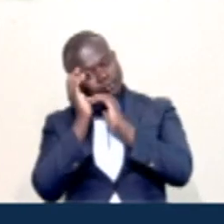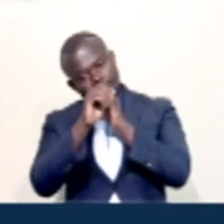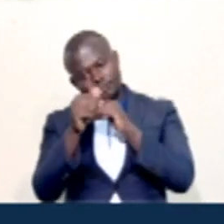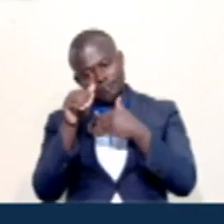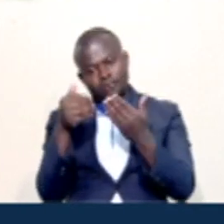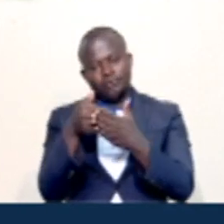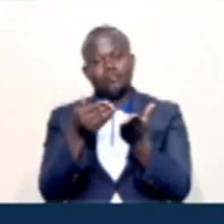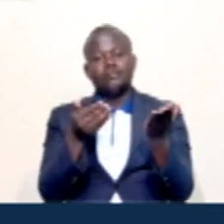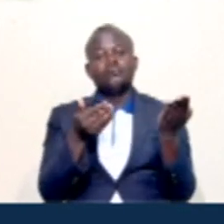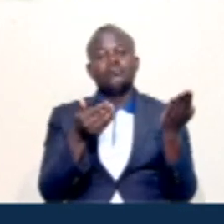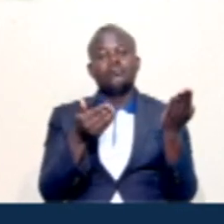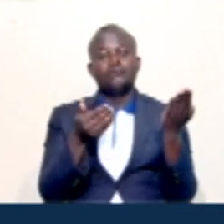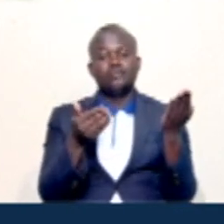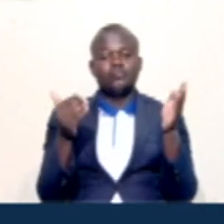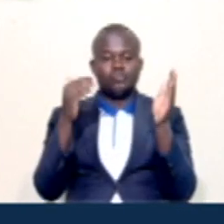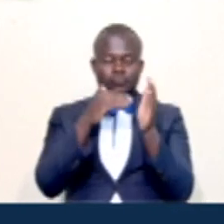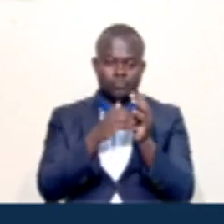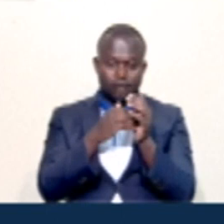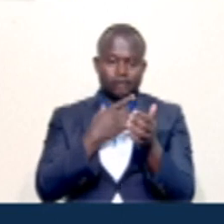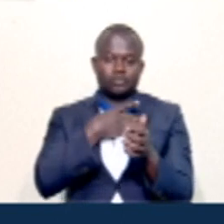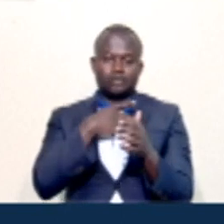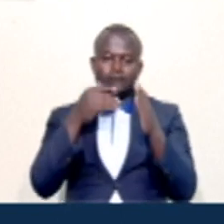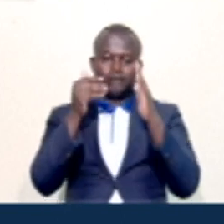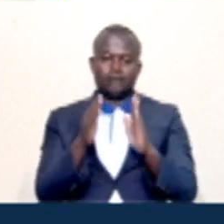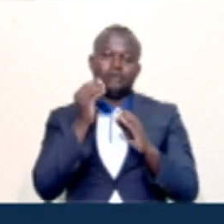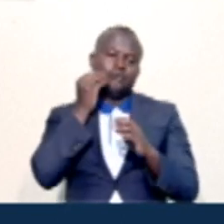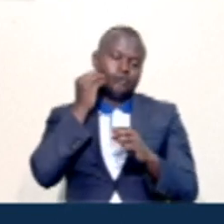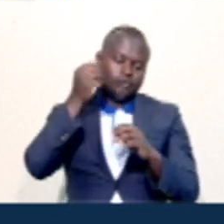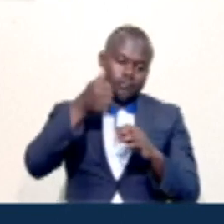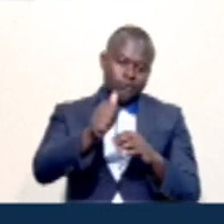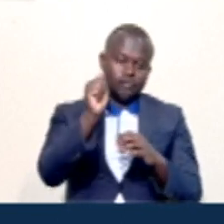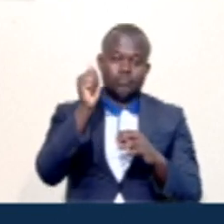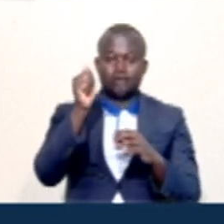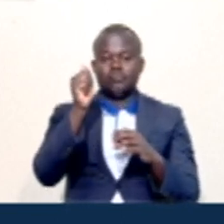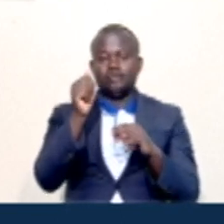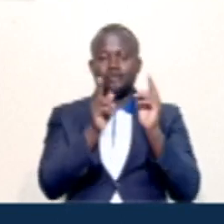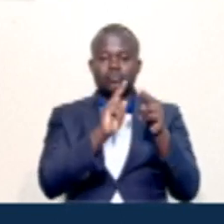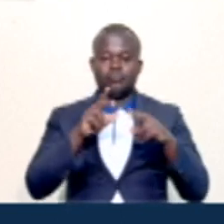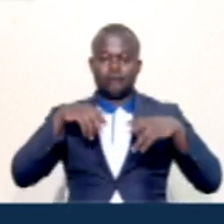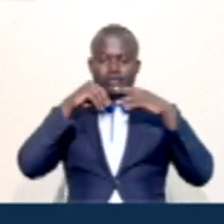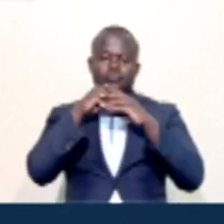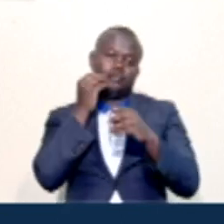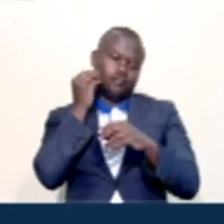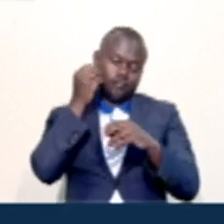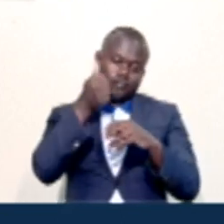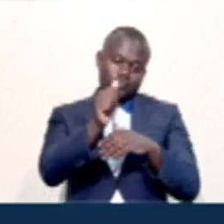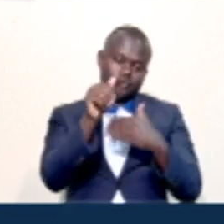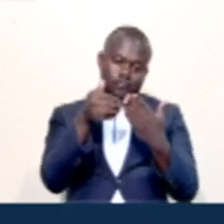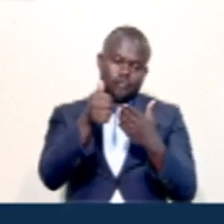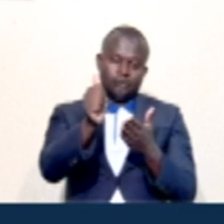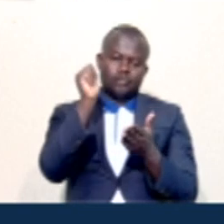nabo akabibuka. N'abashyitsi baraye mu ngo zabo, ibyo bintu badasanzwe baba mu ngo zabo muri izo